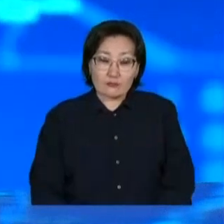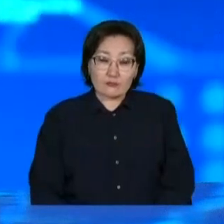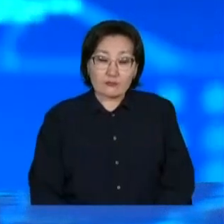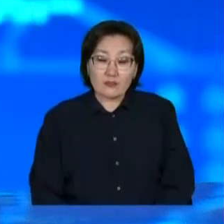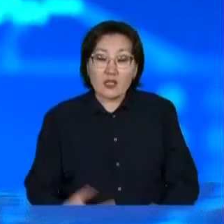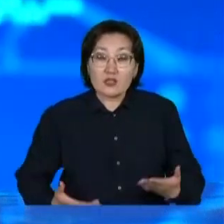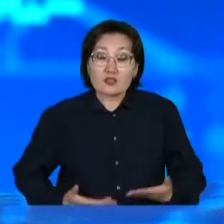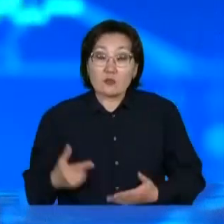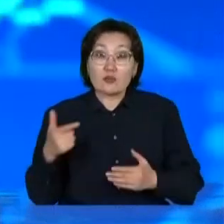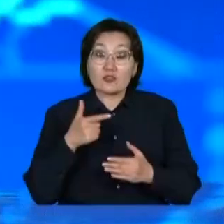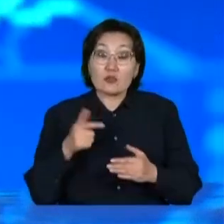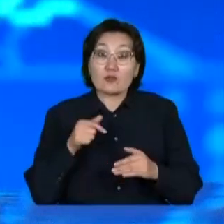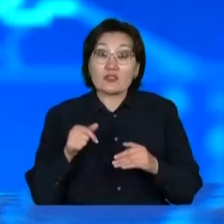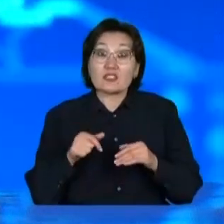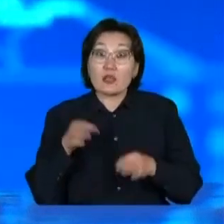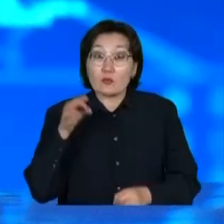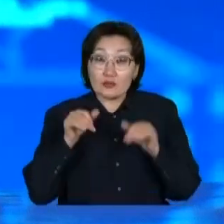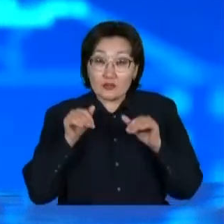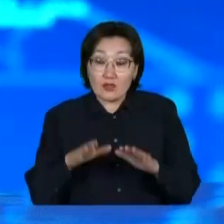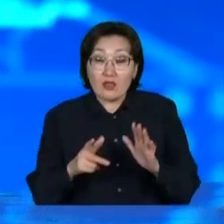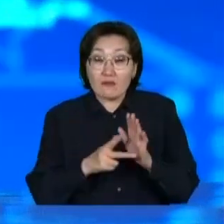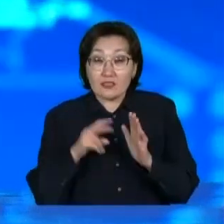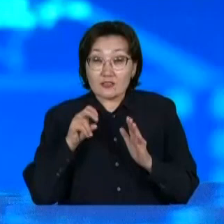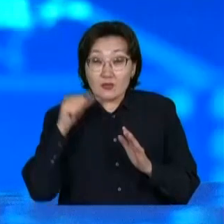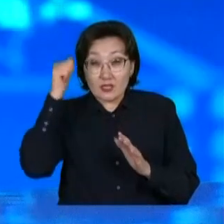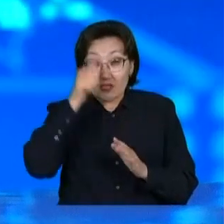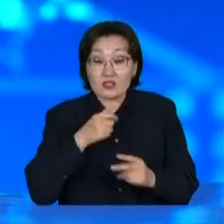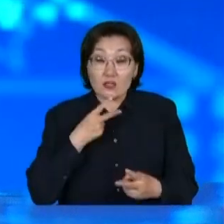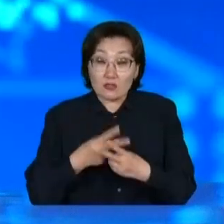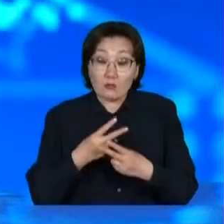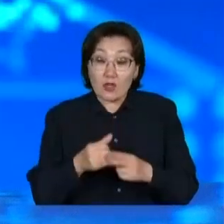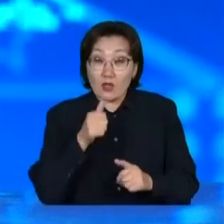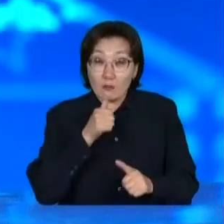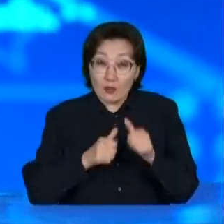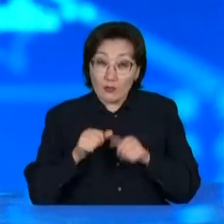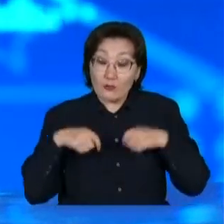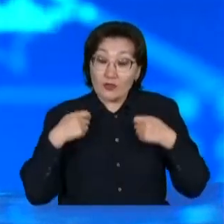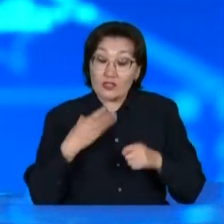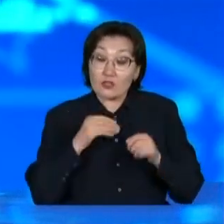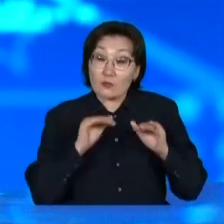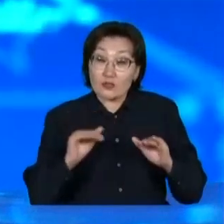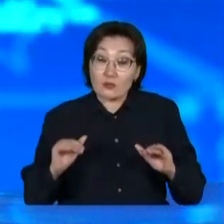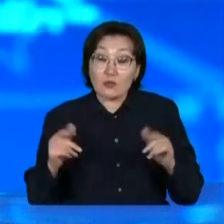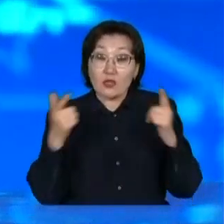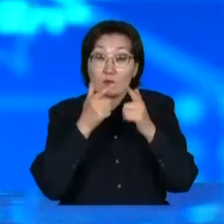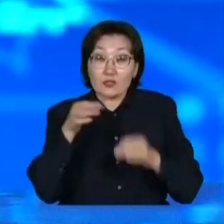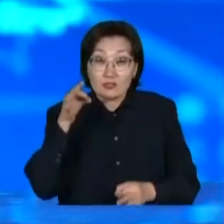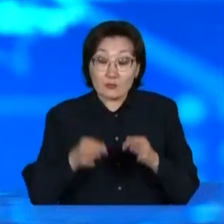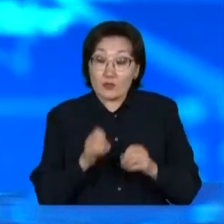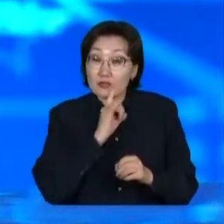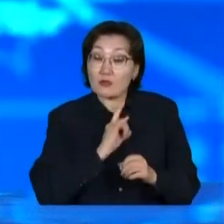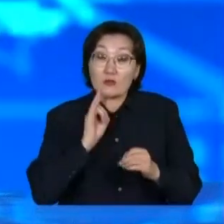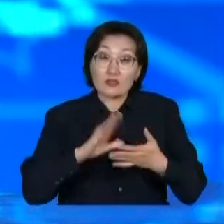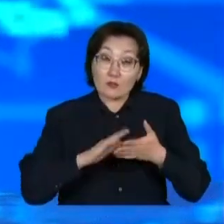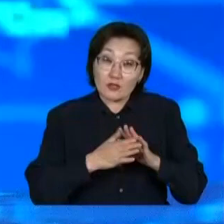А жительницу Атырау приговорили к 8 годам колонии за попытку продать собственных детей. По данным суда, женщина вступила в сговор